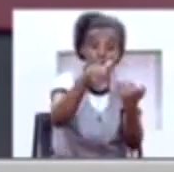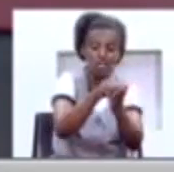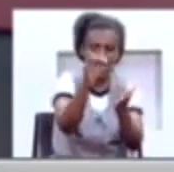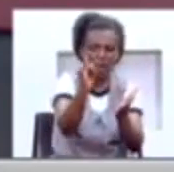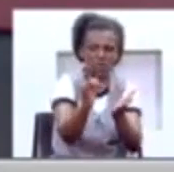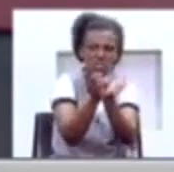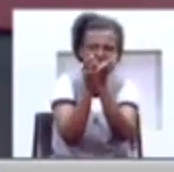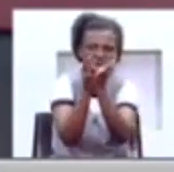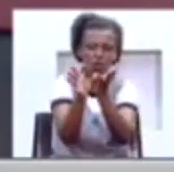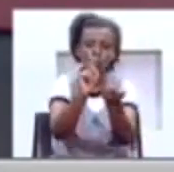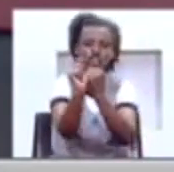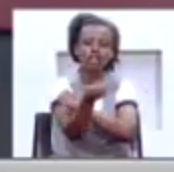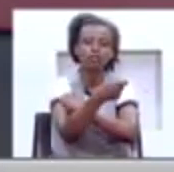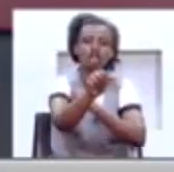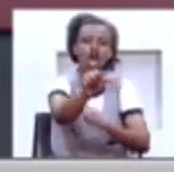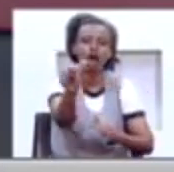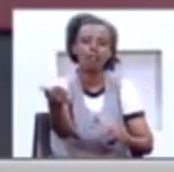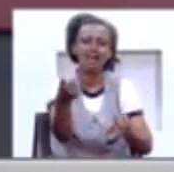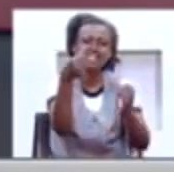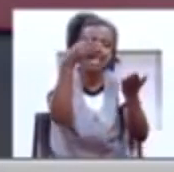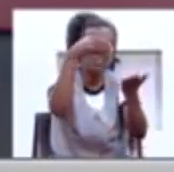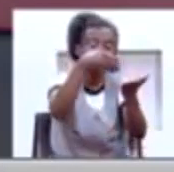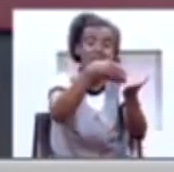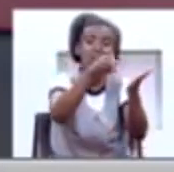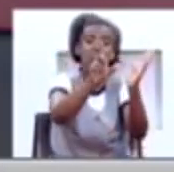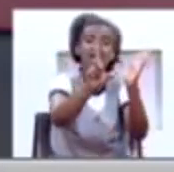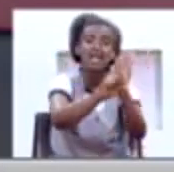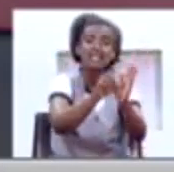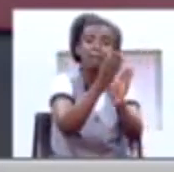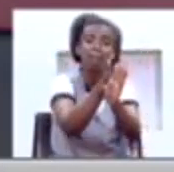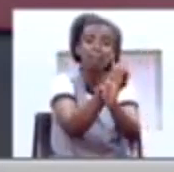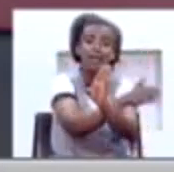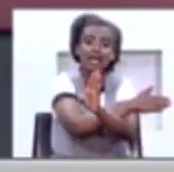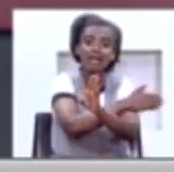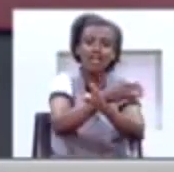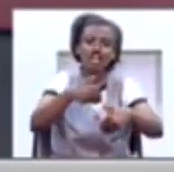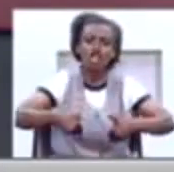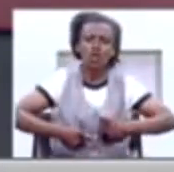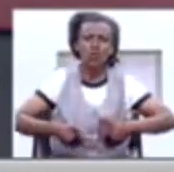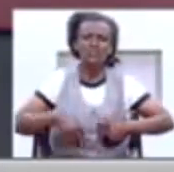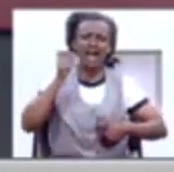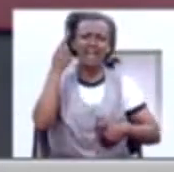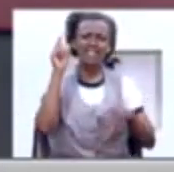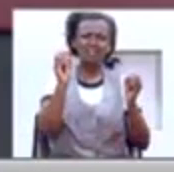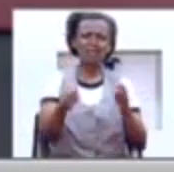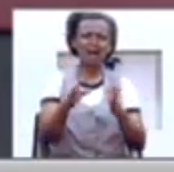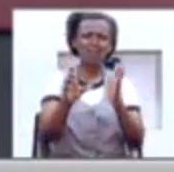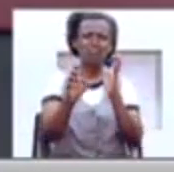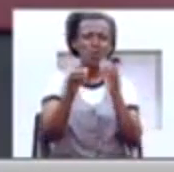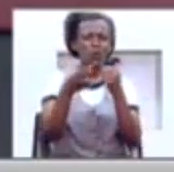nabo turabirukana tubasimbuza abandi ibiri mu mabwiriza ya leta niyo mpamvu nabwiye nti urubyiruko ntirujya rwumva uburyo muri